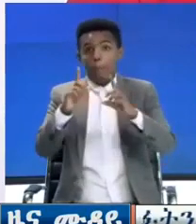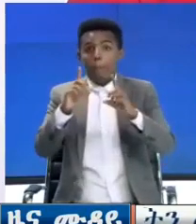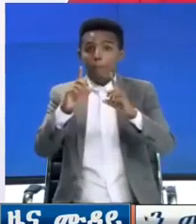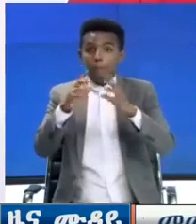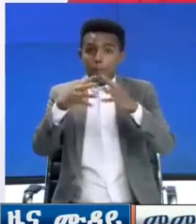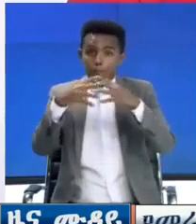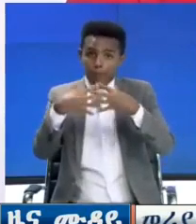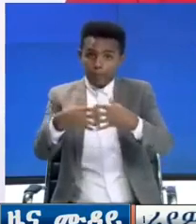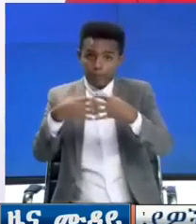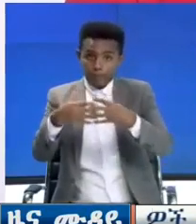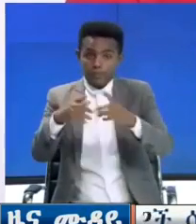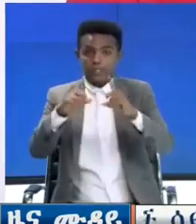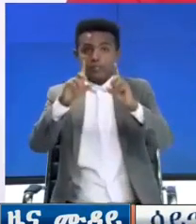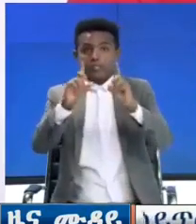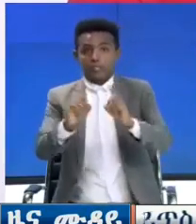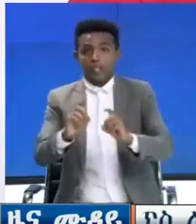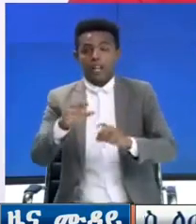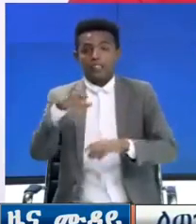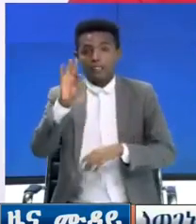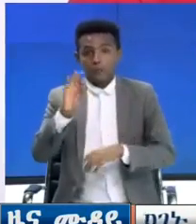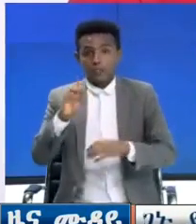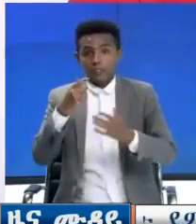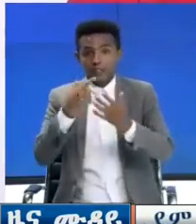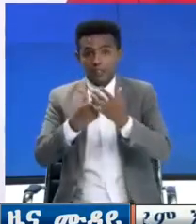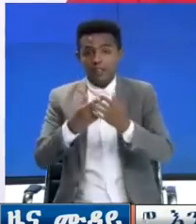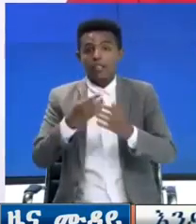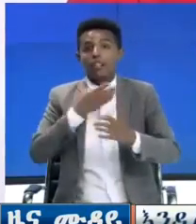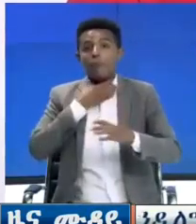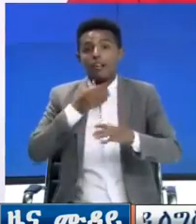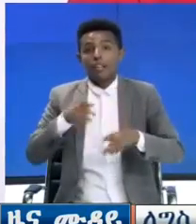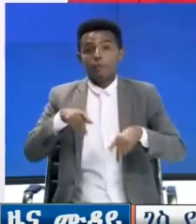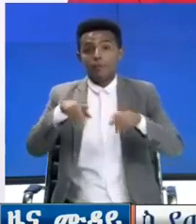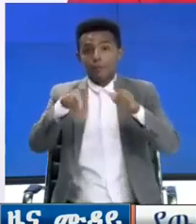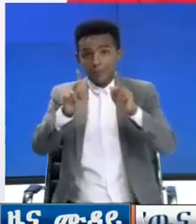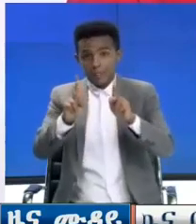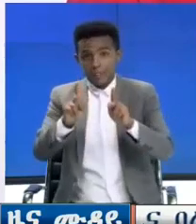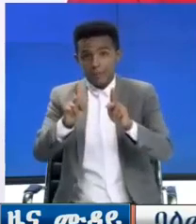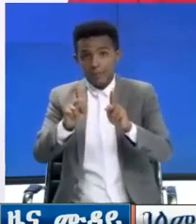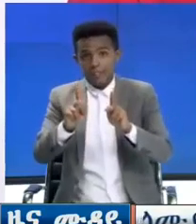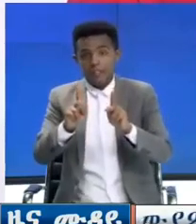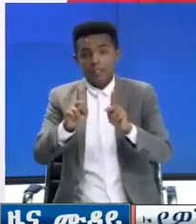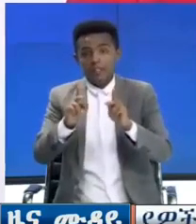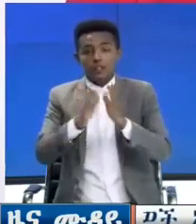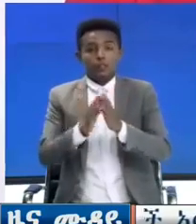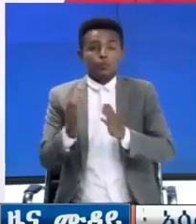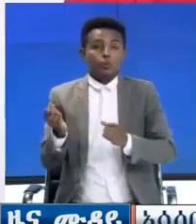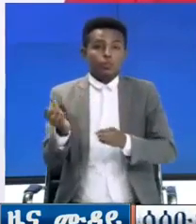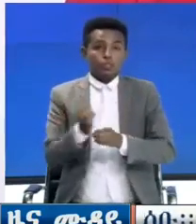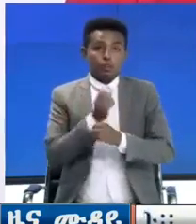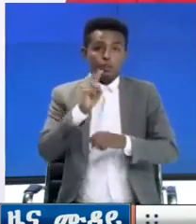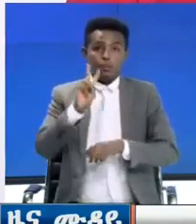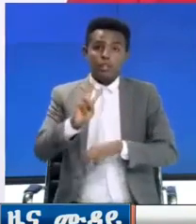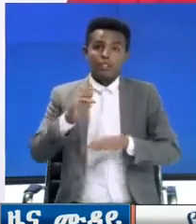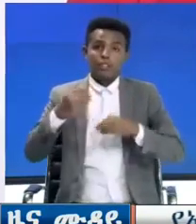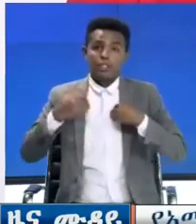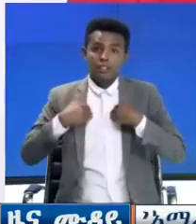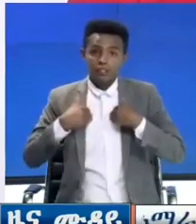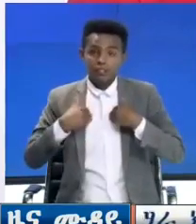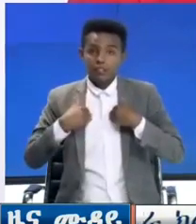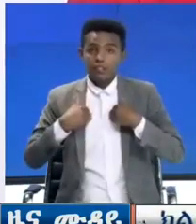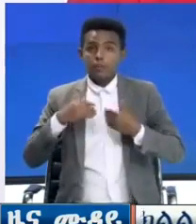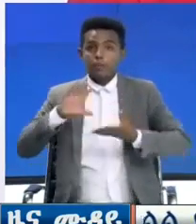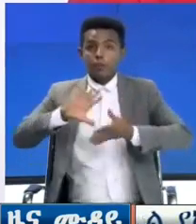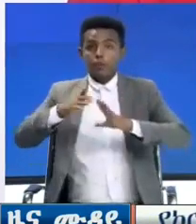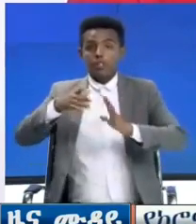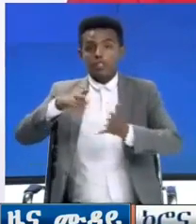በእኛ ዋናው እንትን ከአማራ ግብርና የምርምር ኢንስቲትዩት ይወሰር ነው 2 አለን በጎንደር